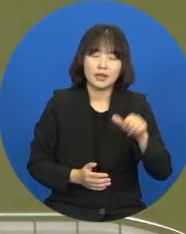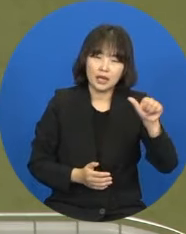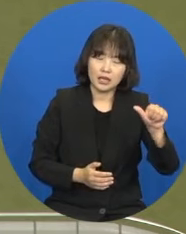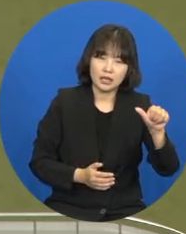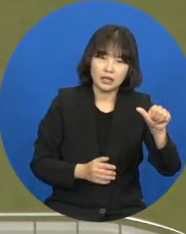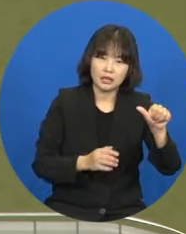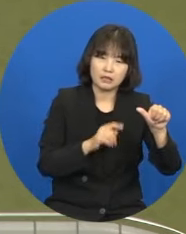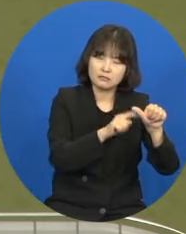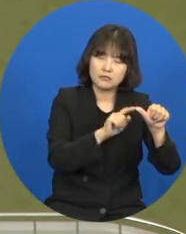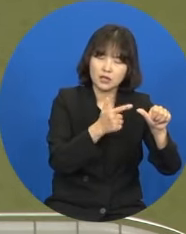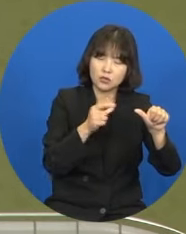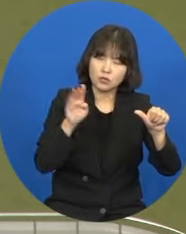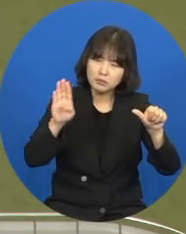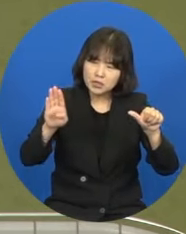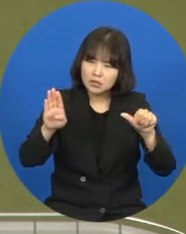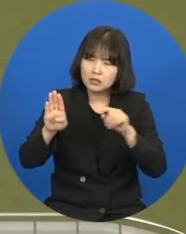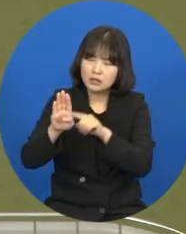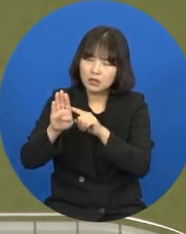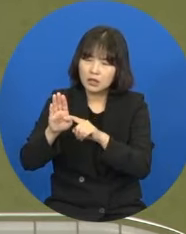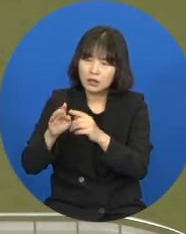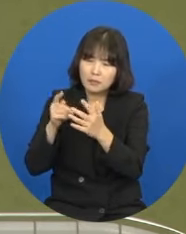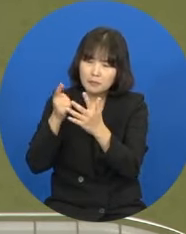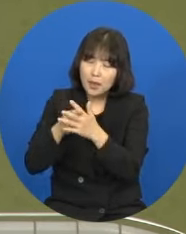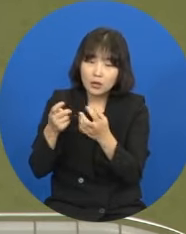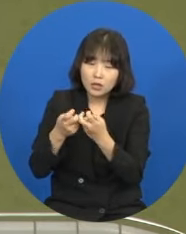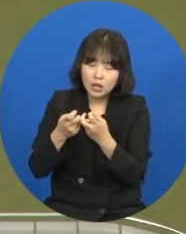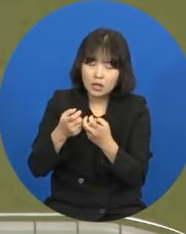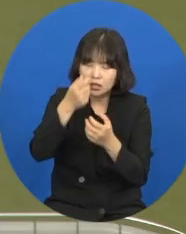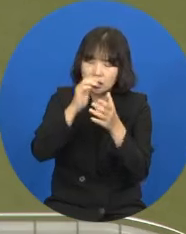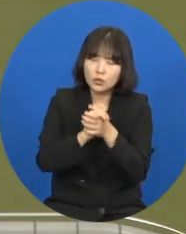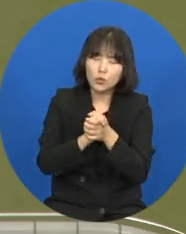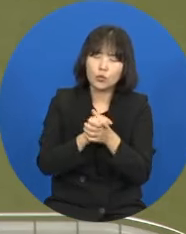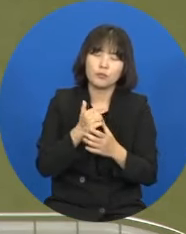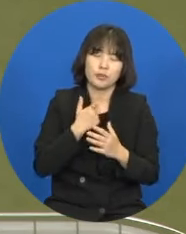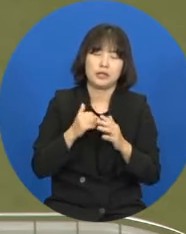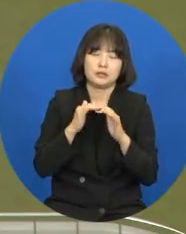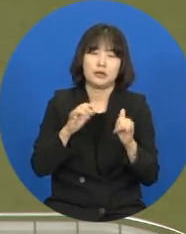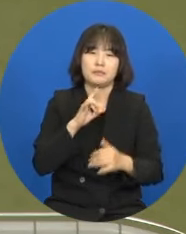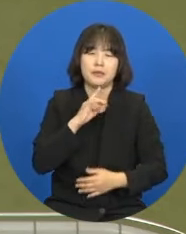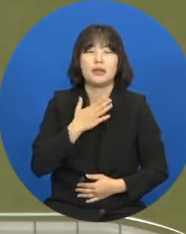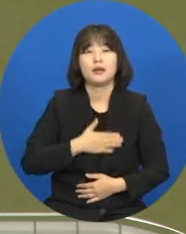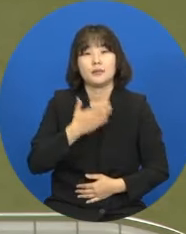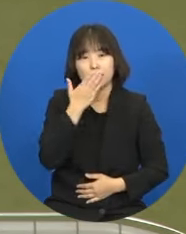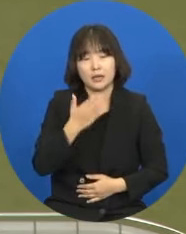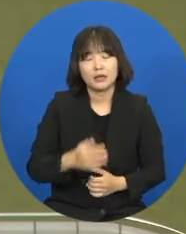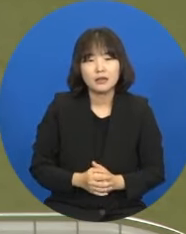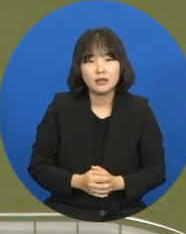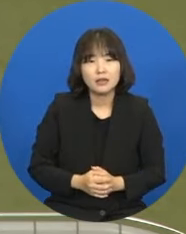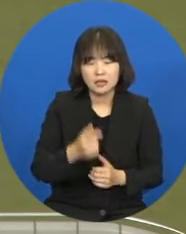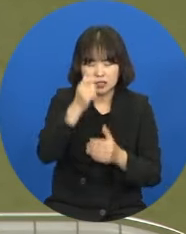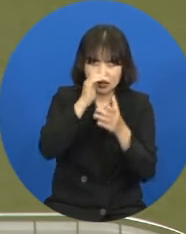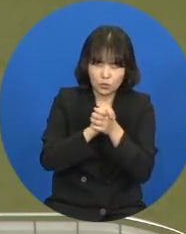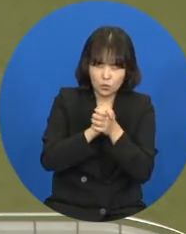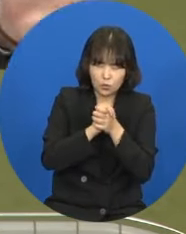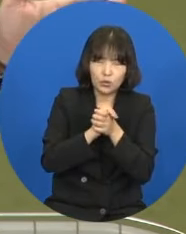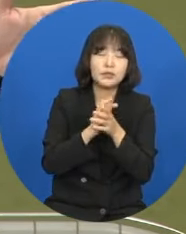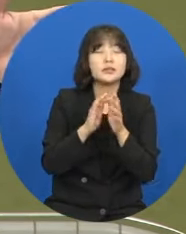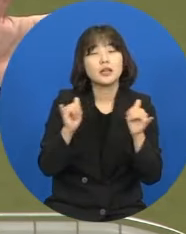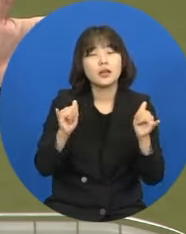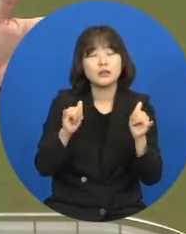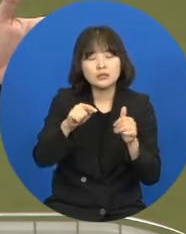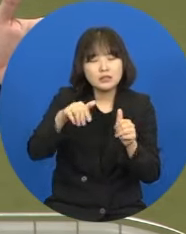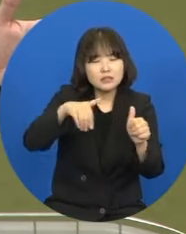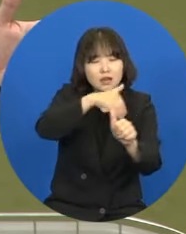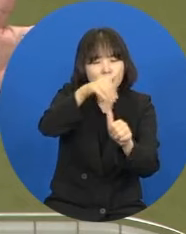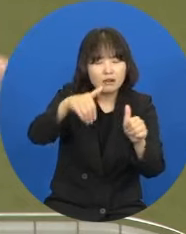그가 말씀을 가지고 기도했기 때문에 아는 거예요 이거는 기도한 사람만이 아는 겁니다 기도한 사람은 즉각 그 상황 속에서 아 아니구나